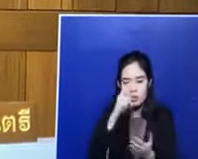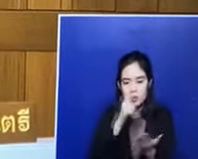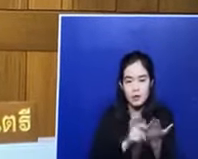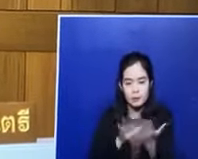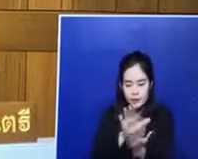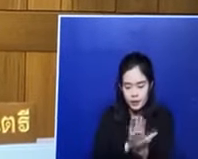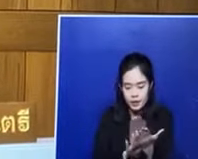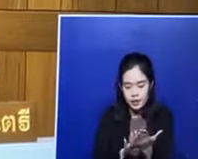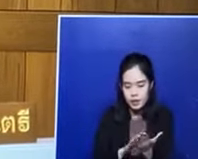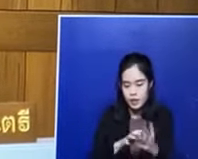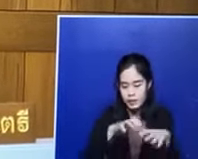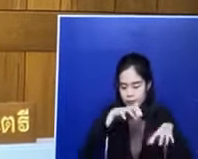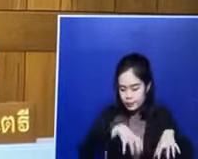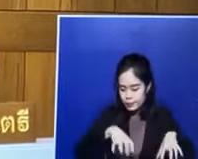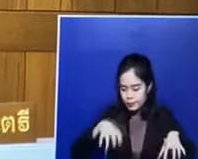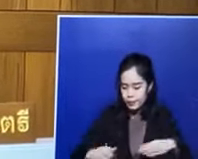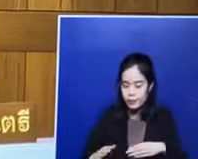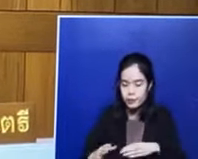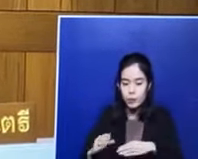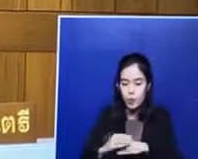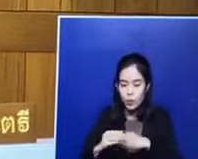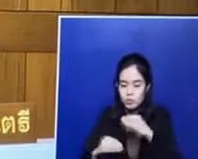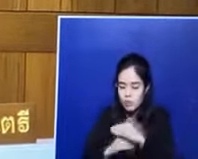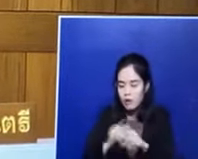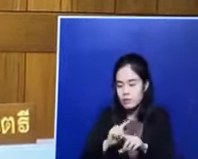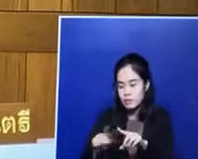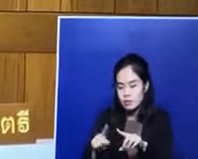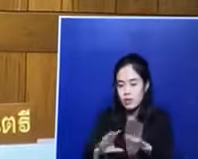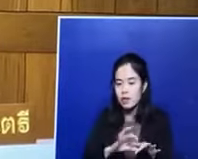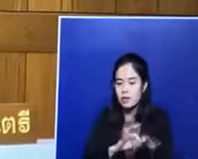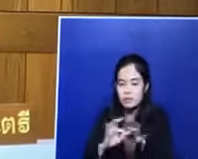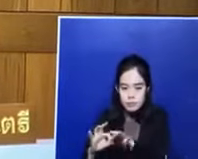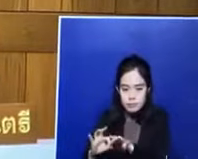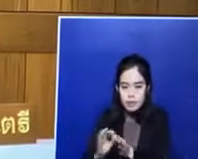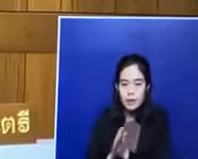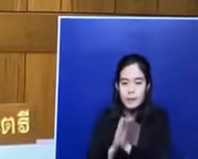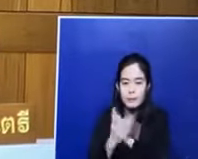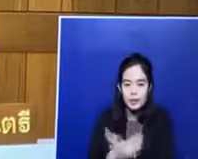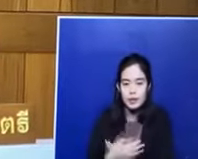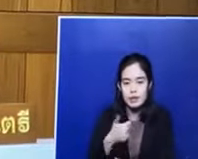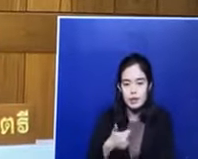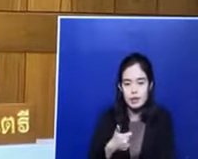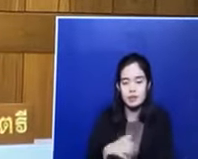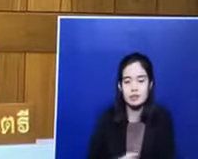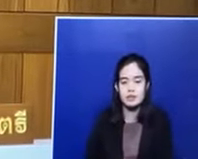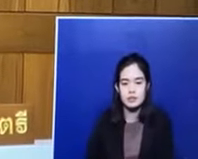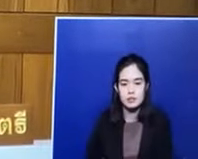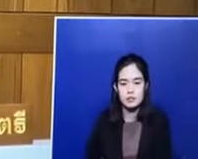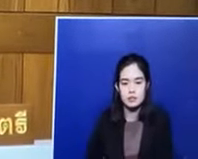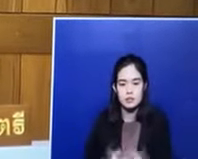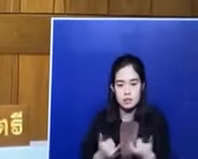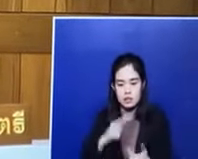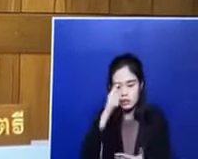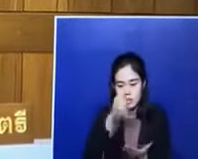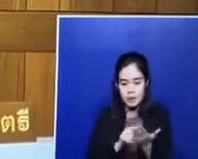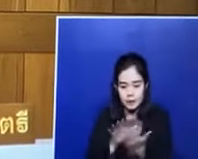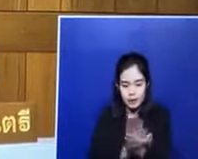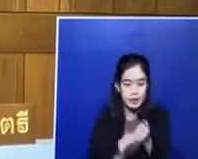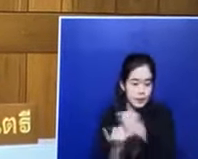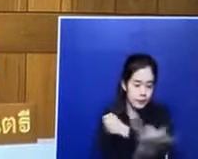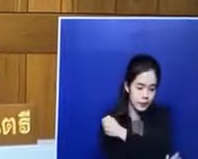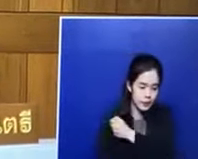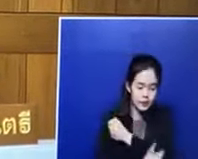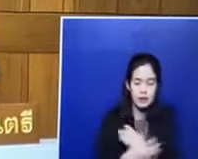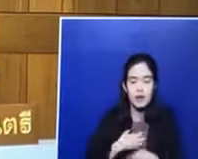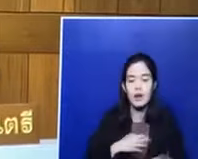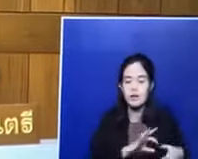ที่มีการเปลี่ยนแปลงไปการปรับคุณลักษณะของพัสดุคุณรูปพันธ์ในการจัดซื้อจ้างทั้งในประเทศและต่างประเทศขั้นตอนที่